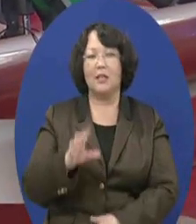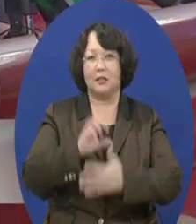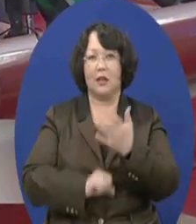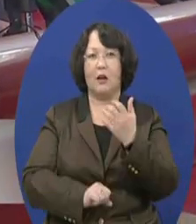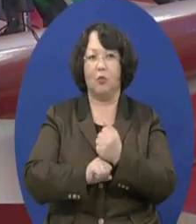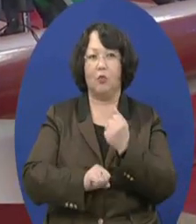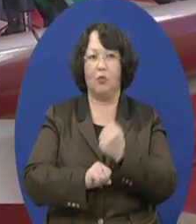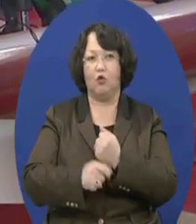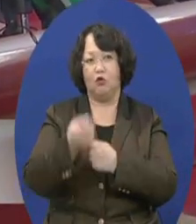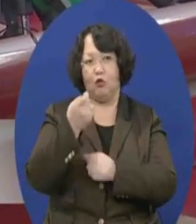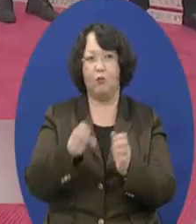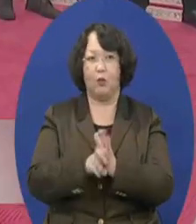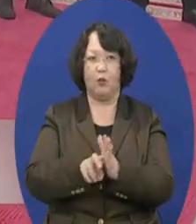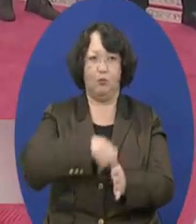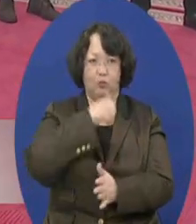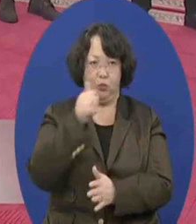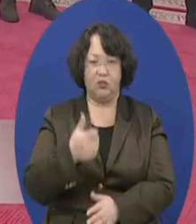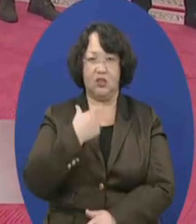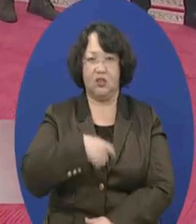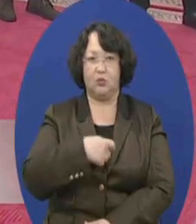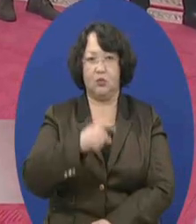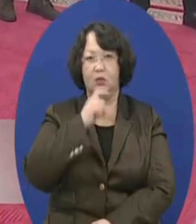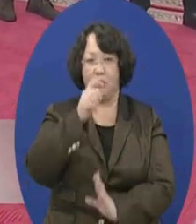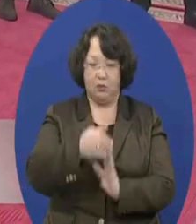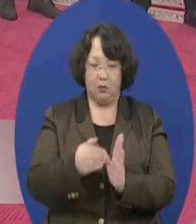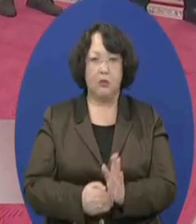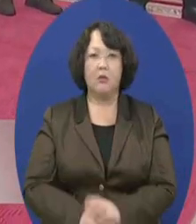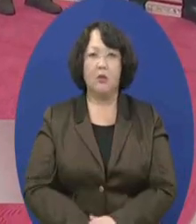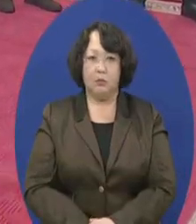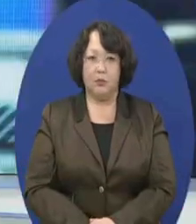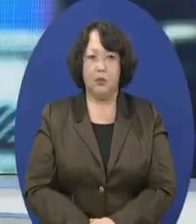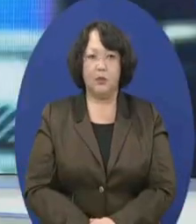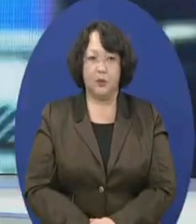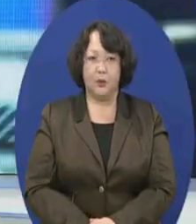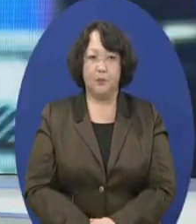байх боломж үүсгэсэн гэж гишүүд тайлбарлаж байна. Төсөв бас харилцан адилгүй байгаа гэж байна.